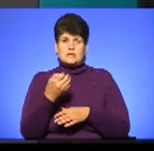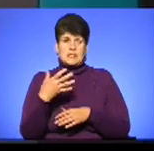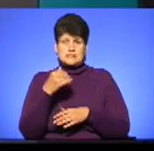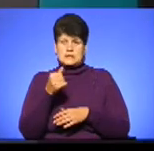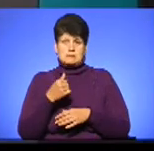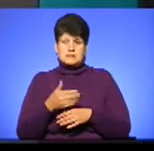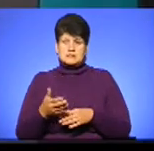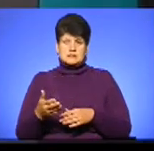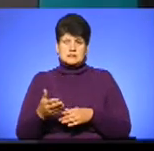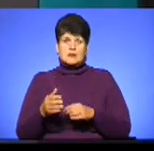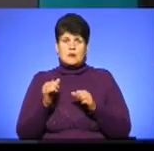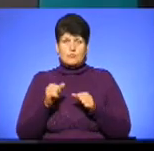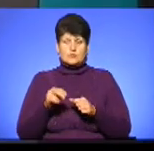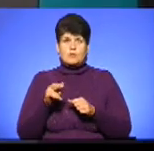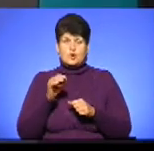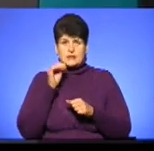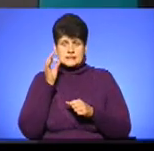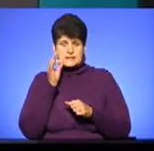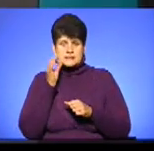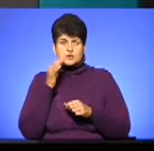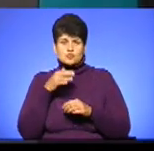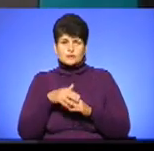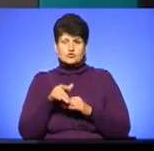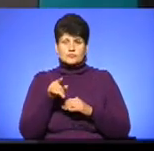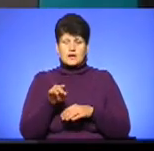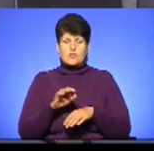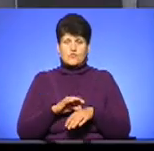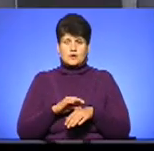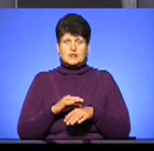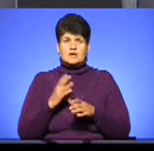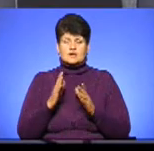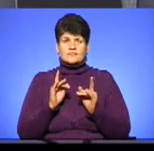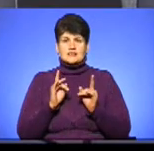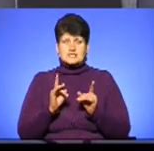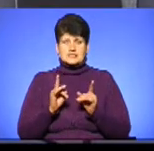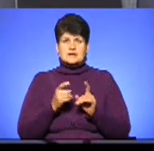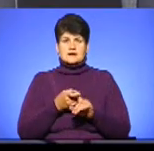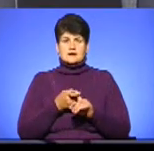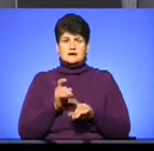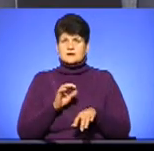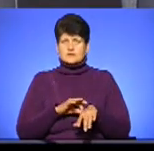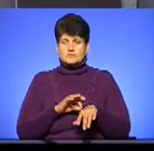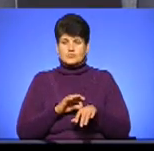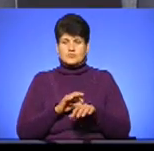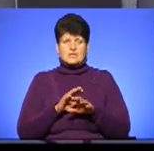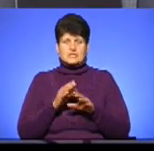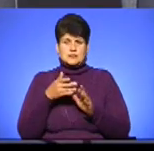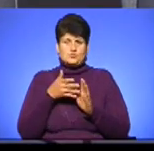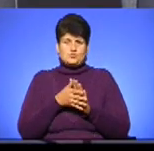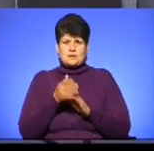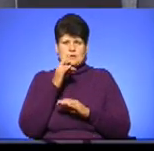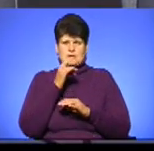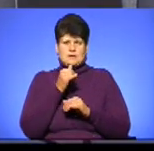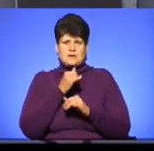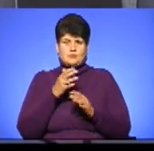місяців. А можна якось по лисиці зрозуміти, що вона, ймовірно, схворювала? Якщо вона лише інфікована, абсолютно нічого не можна зрозуміти. Мені неодноразово